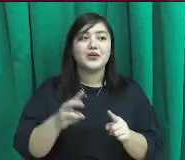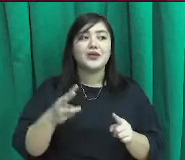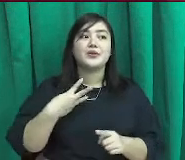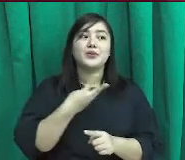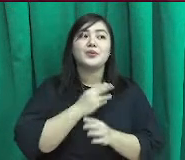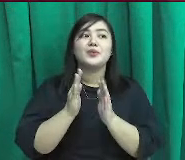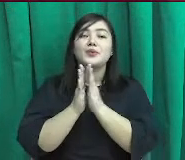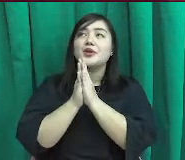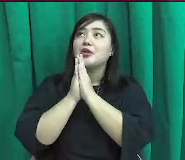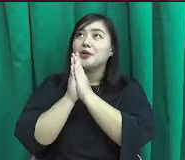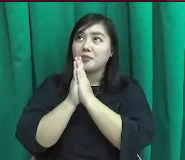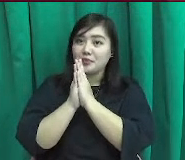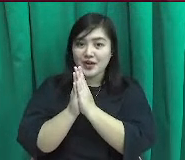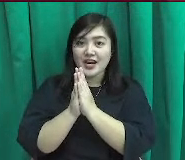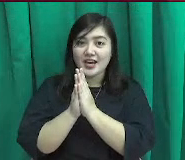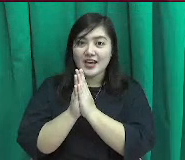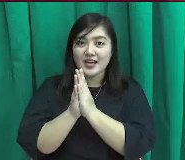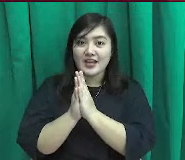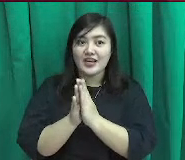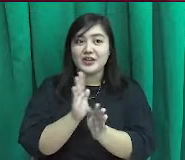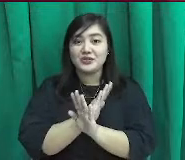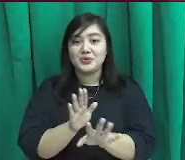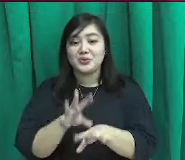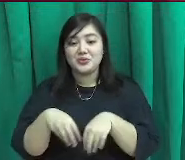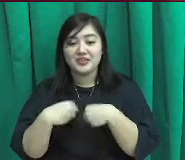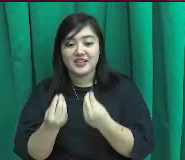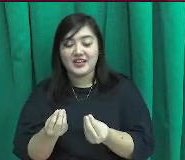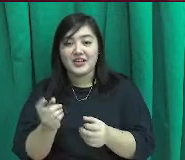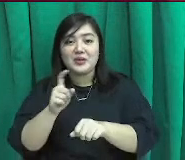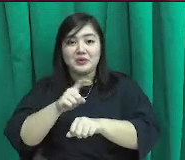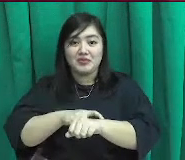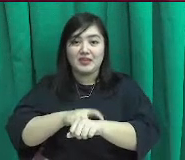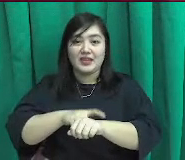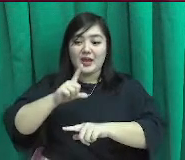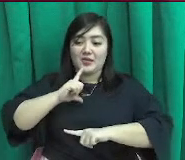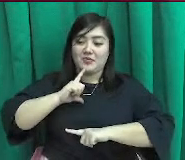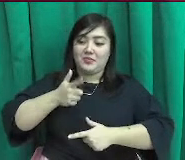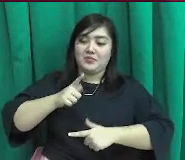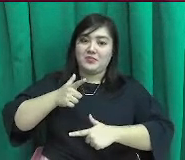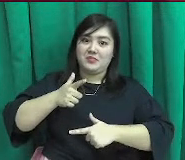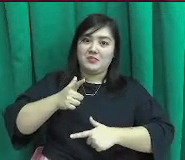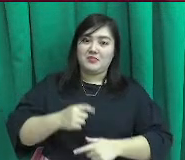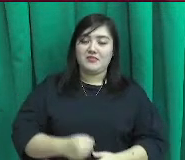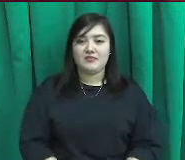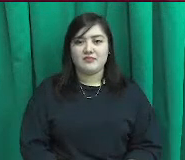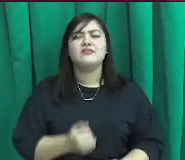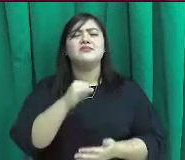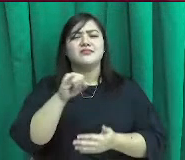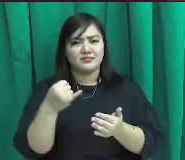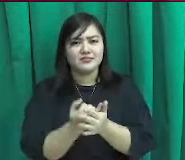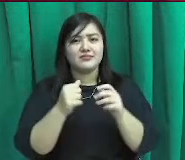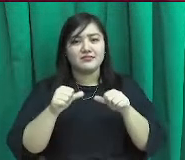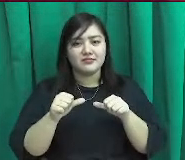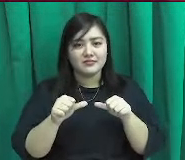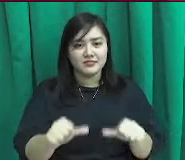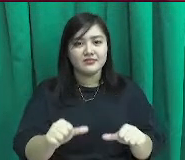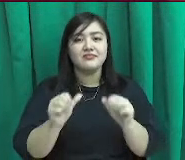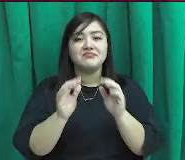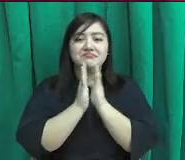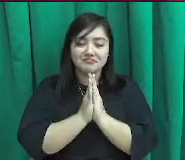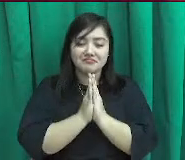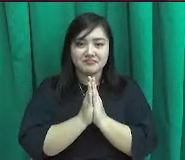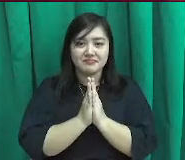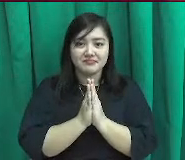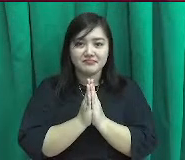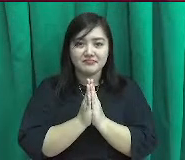papanalain ko sa ito, baka naman sa susunod na taon, matinuna tong anak ko. No. manalangin ka lang. Amen, yeah. Amen. Walang